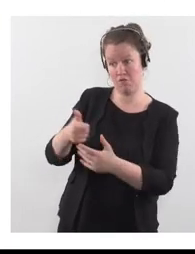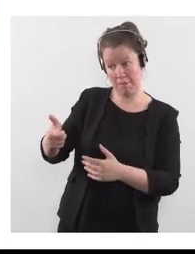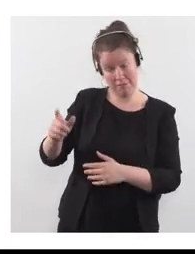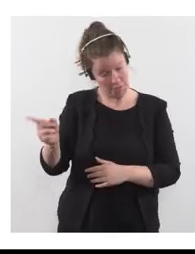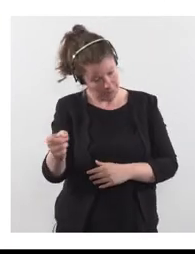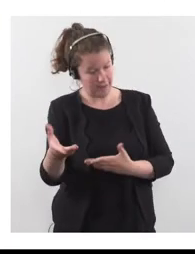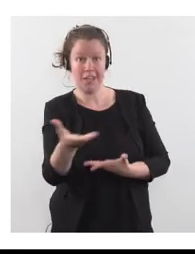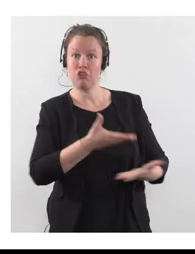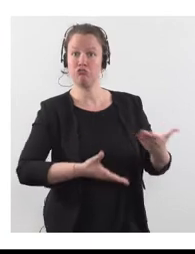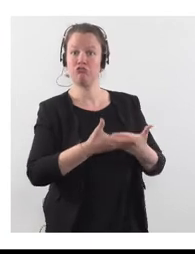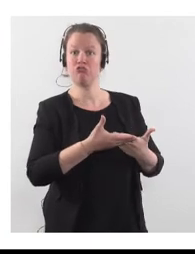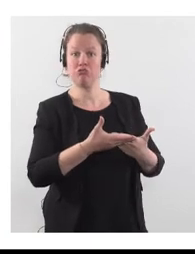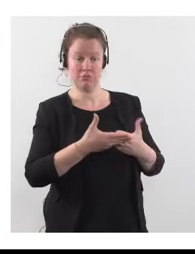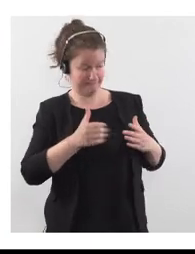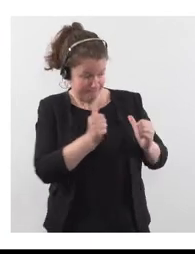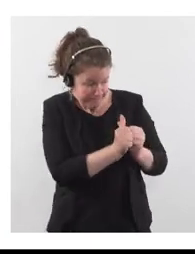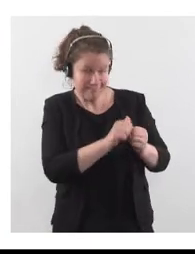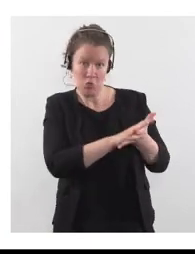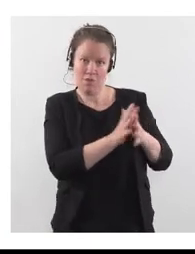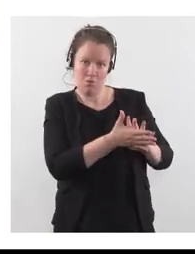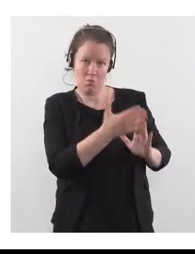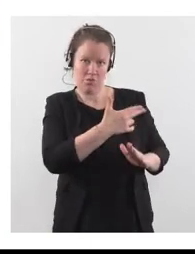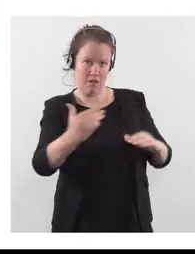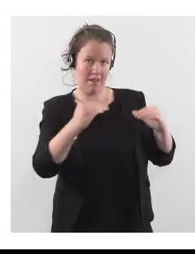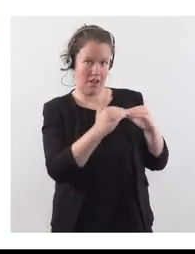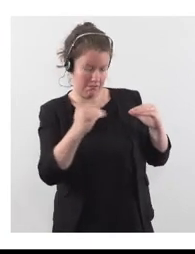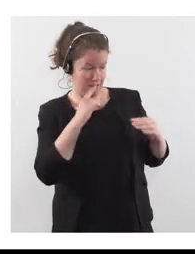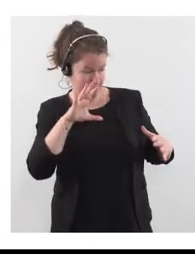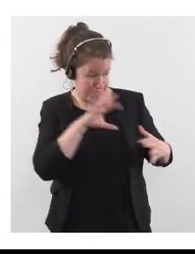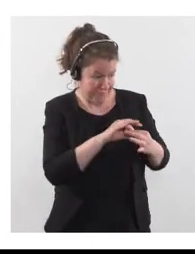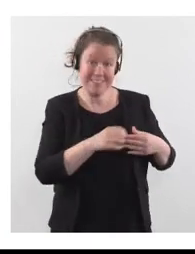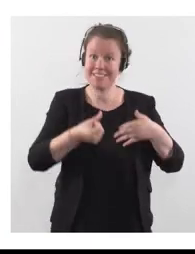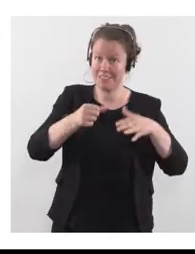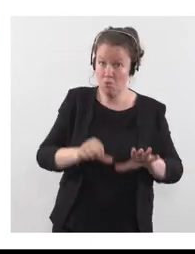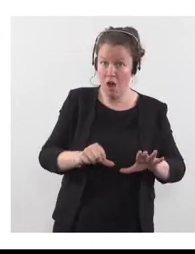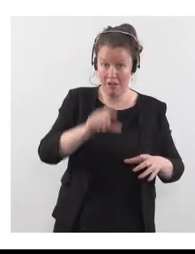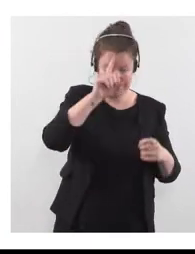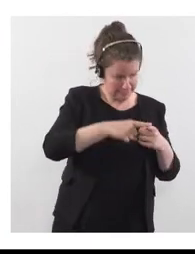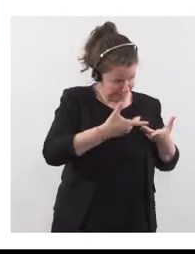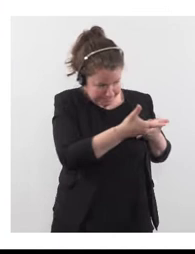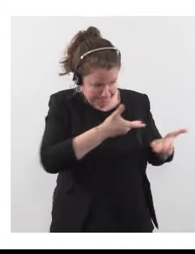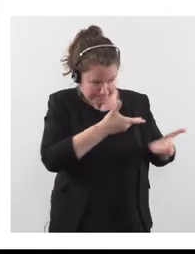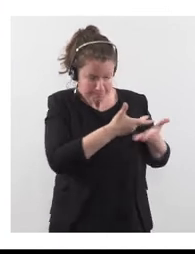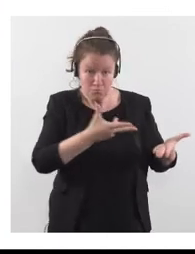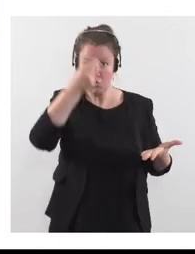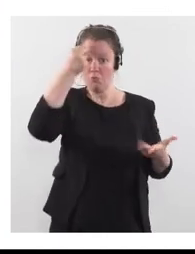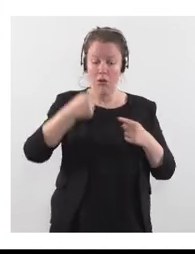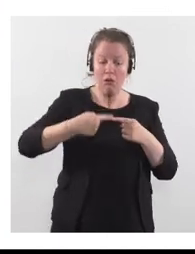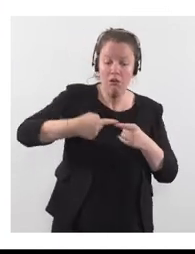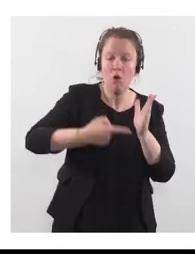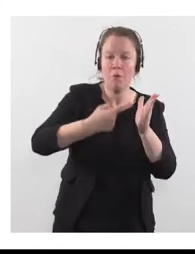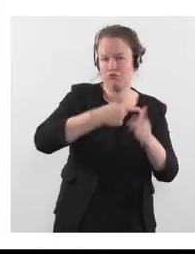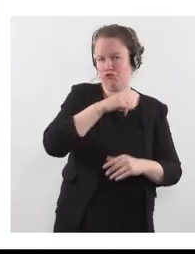6 mois pour éviter que ce type de problème ne se reproduise. Donc c'était une énorme opportunité pour nous